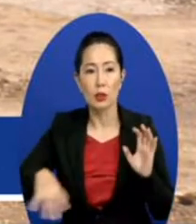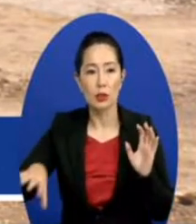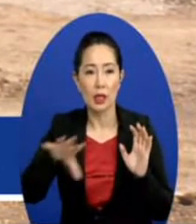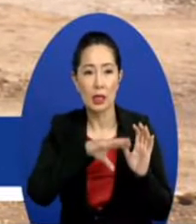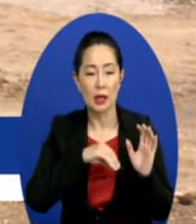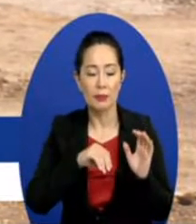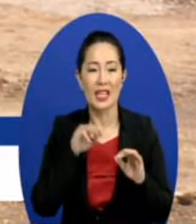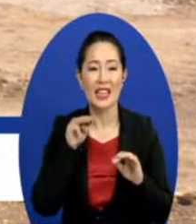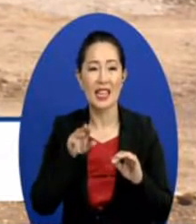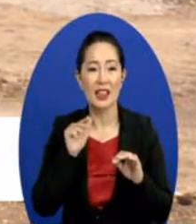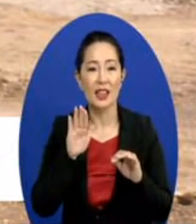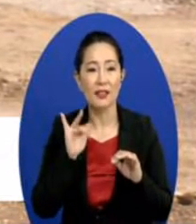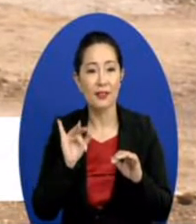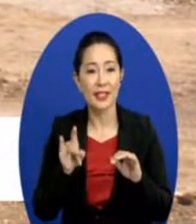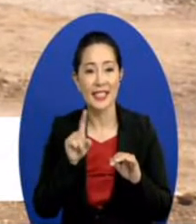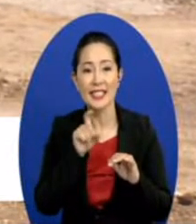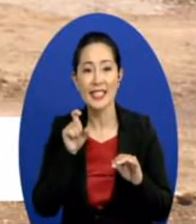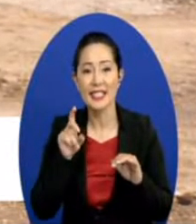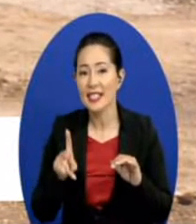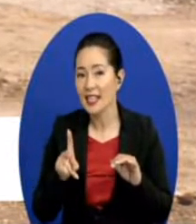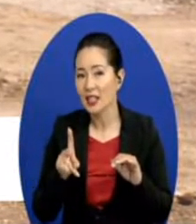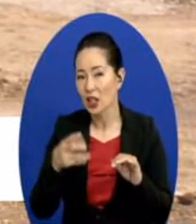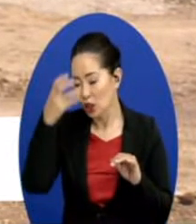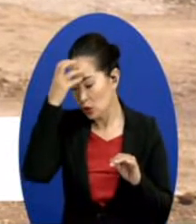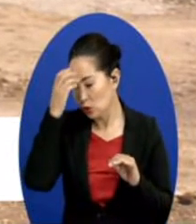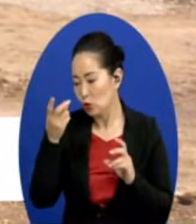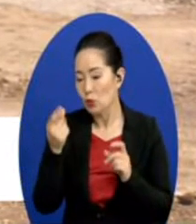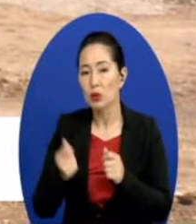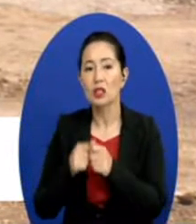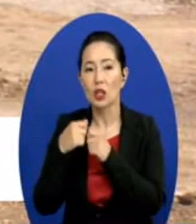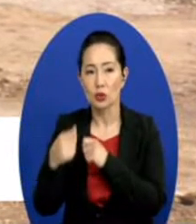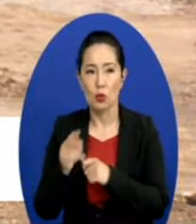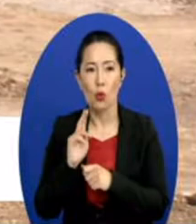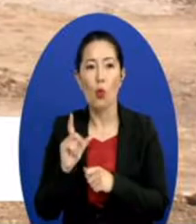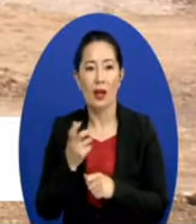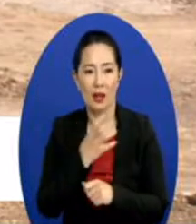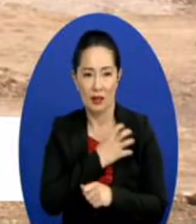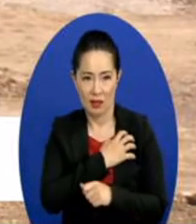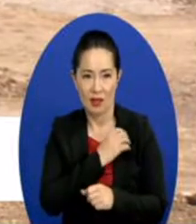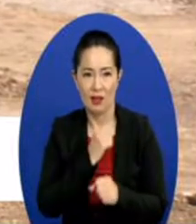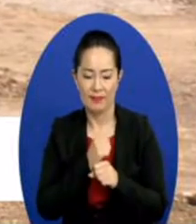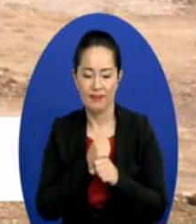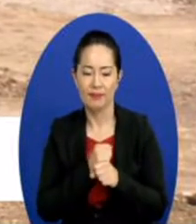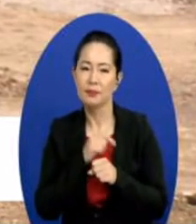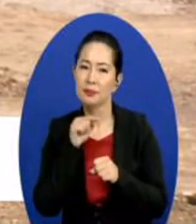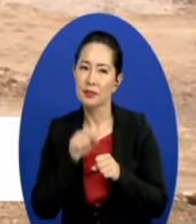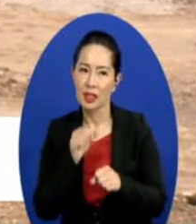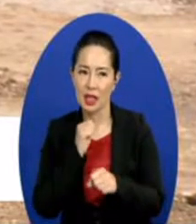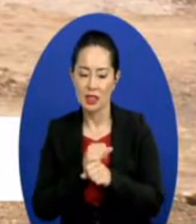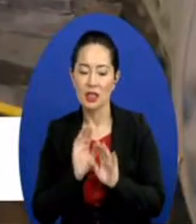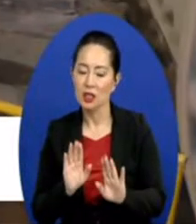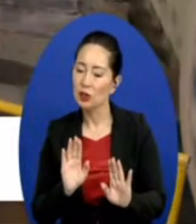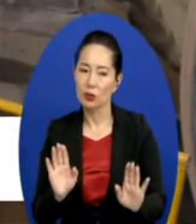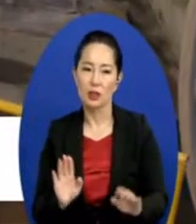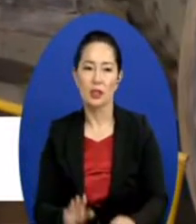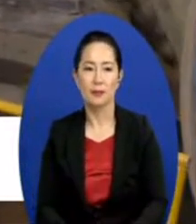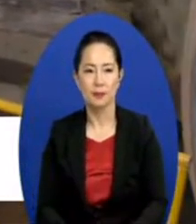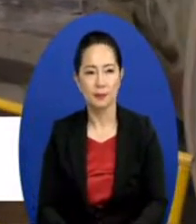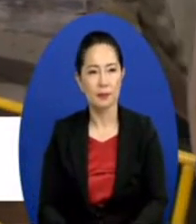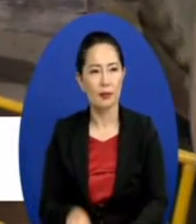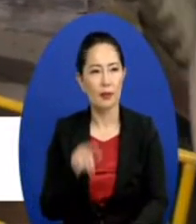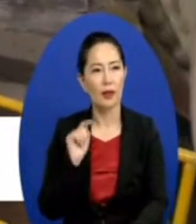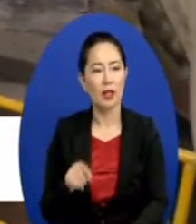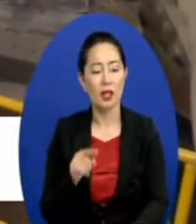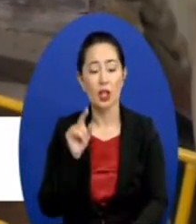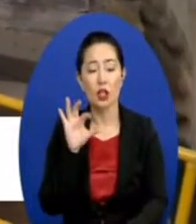бол тэтгэврийн зээлийг бол одоо төлд буцааж төлөх юм үүрэгтэй. Тэгэхээр бол одоо зөвхөн ажиллах үлдсэн.